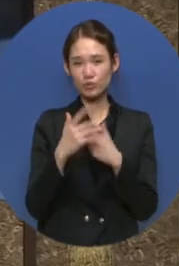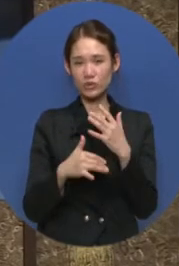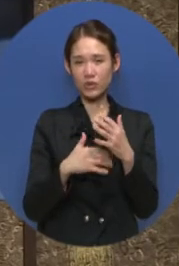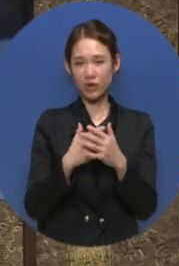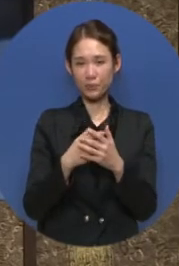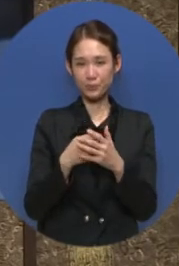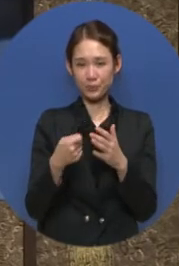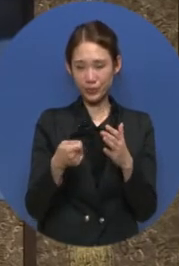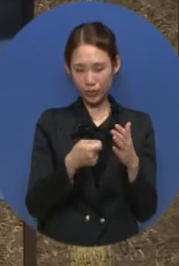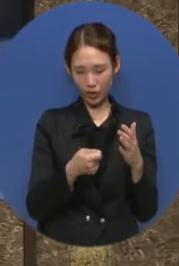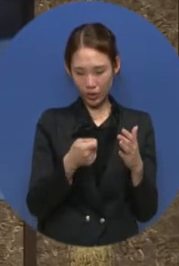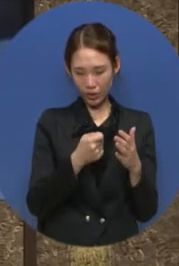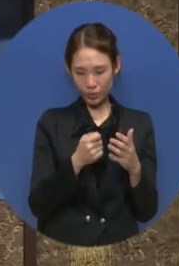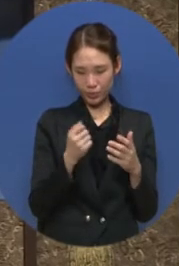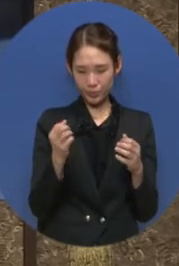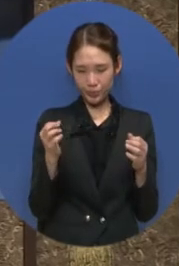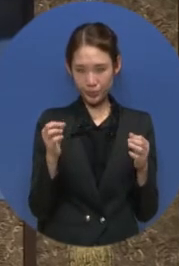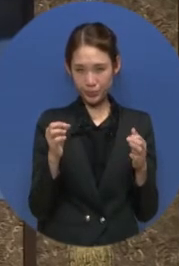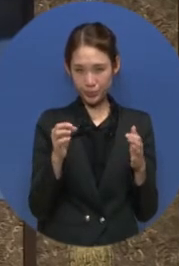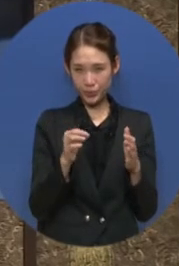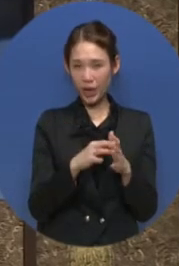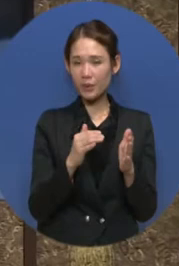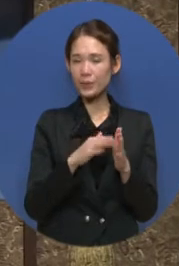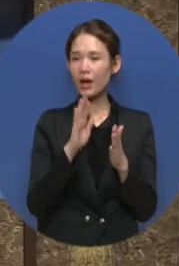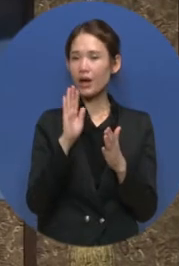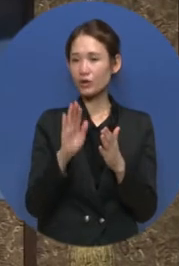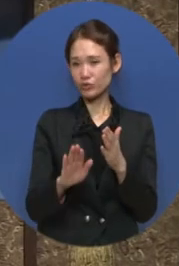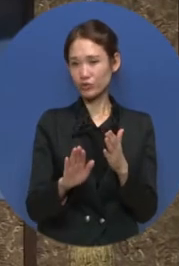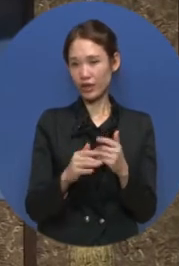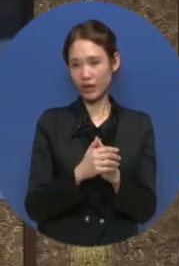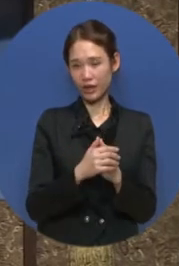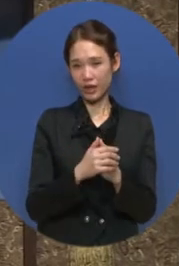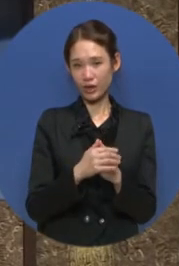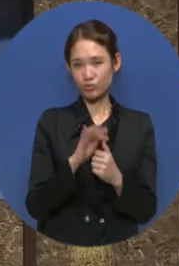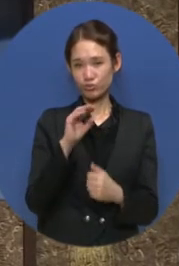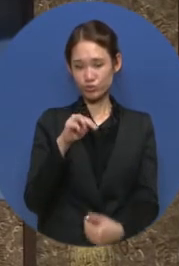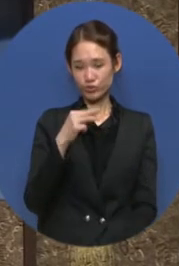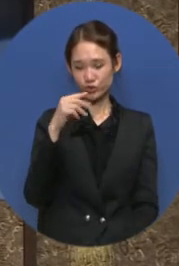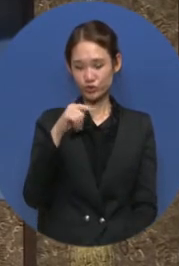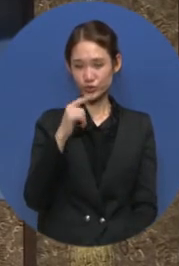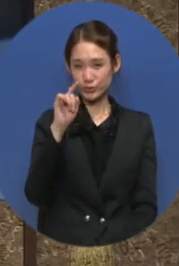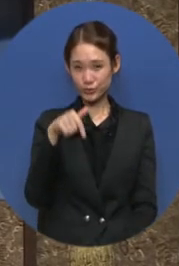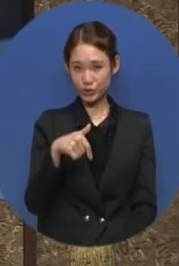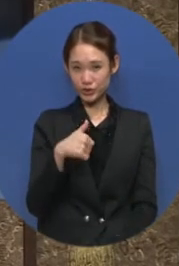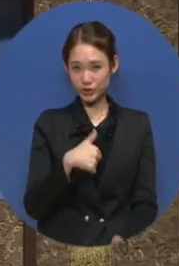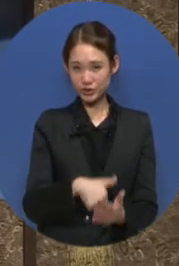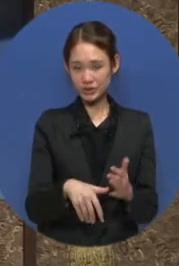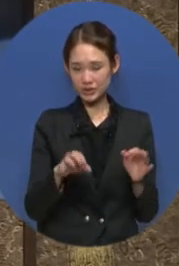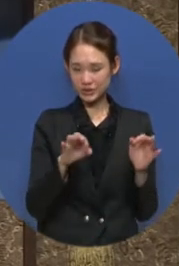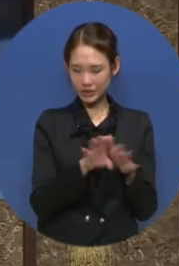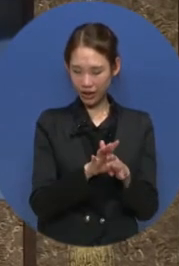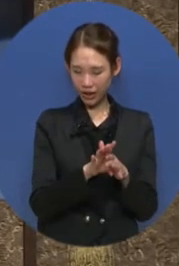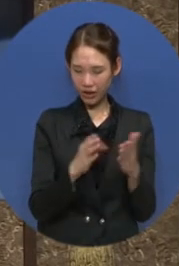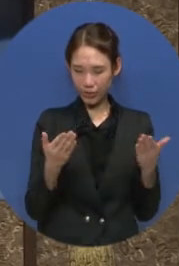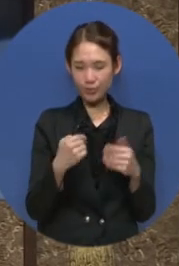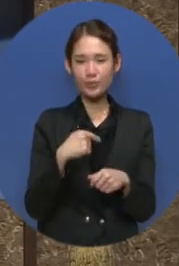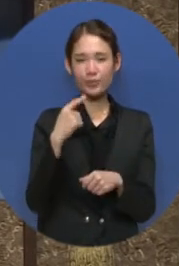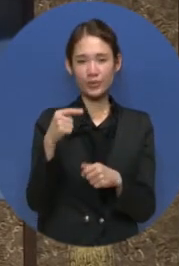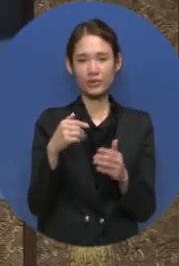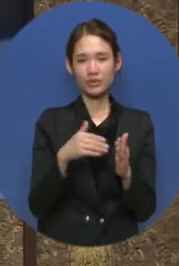불에 네. 이제 달궈서 없애고 난 다음에 예, 불순물을 제거하는 작업을 거치네요. 그렇죠. 그렇죠. 네. 그래서 이제 황토를